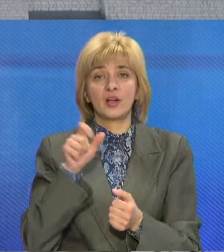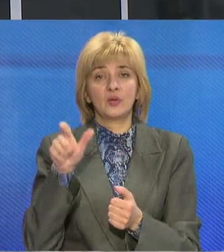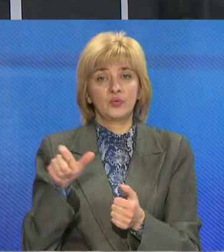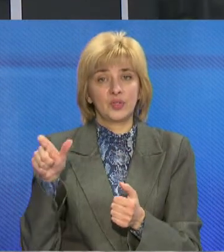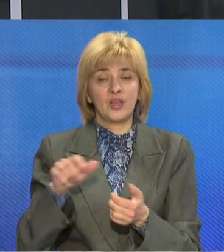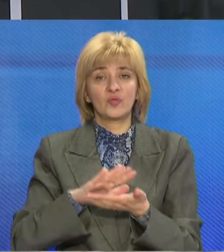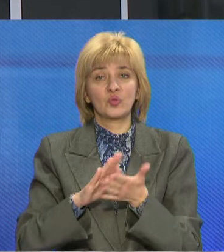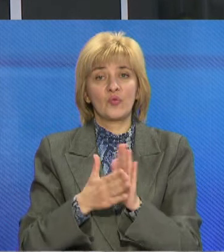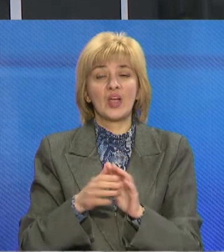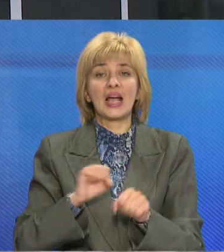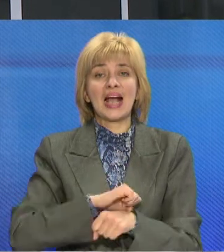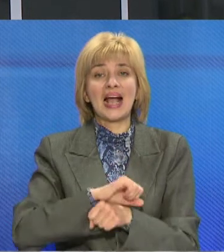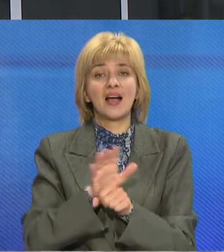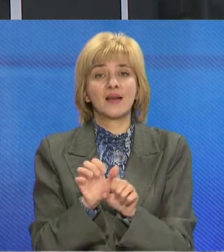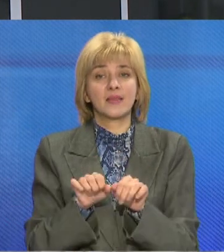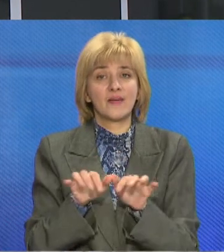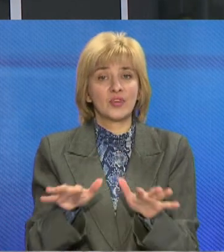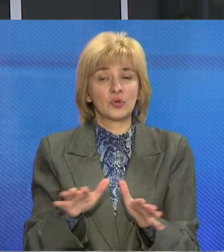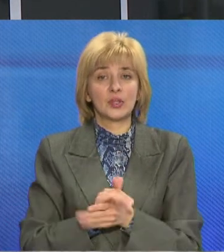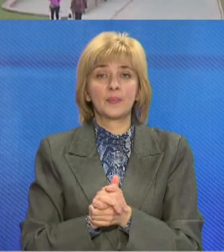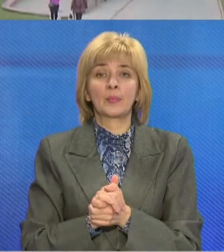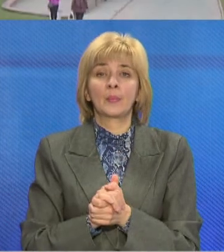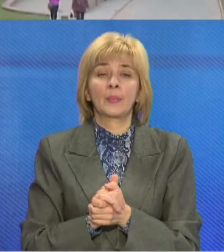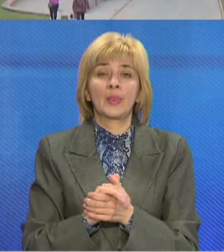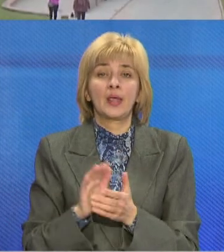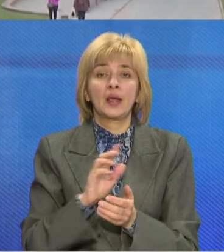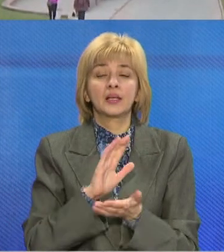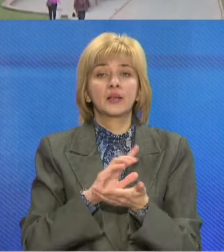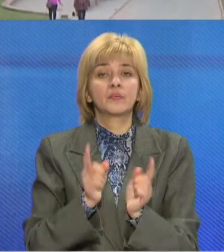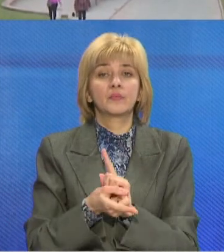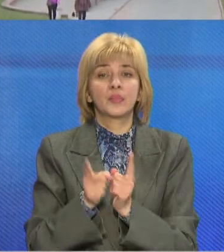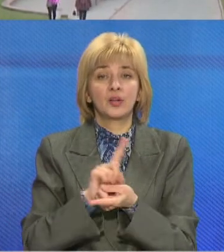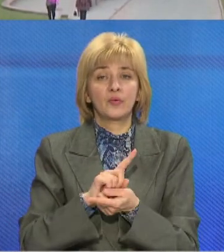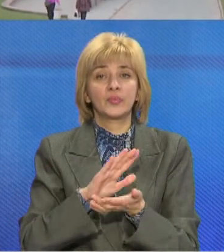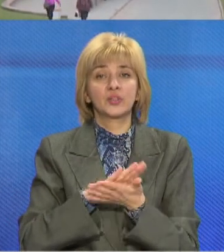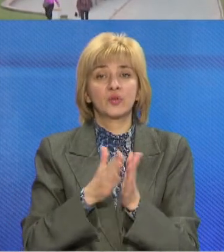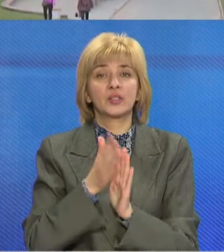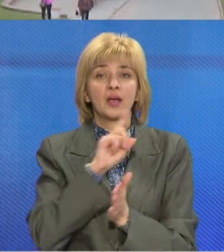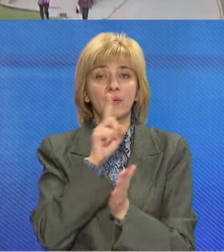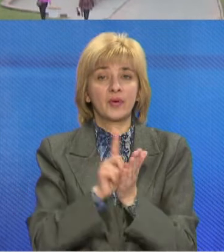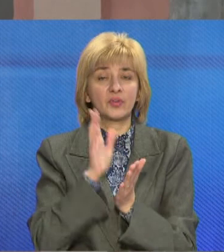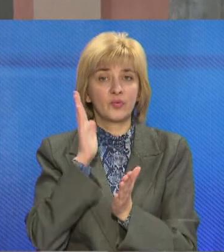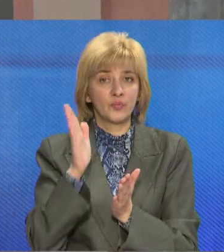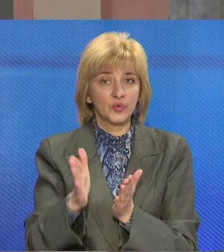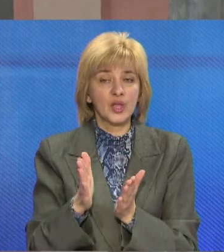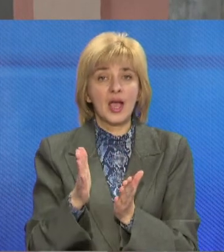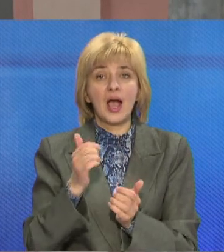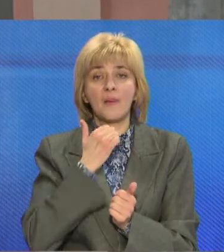Как подкресливают специалисты, перелом ситуации обязательно будет, а дякуючи шматфункциональности аппарат штучной